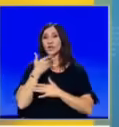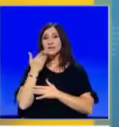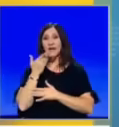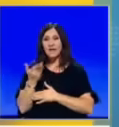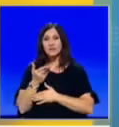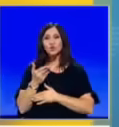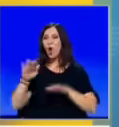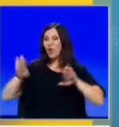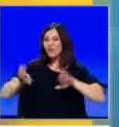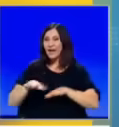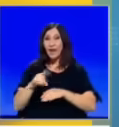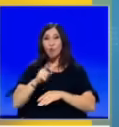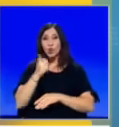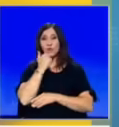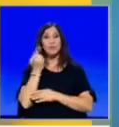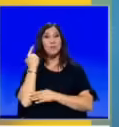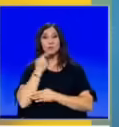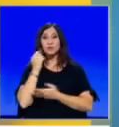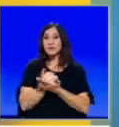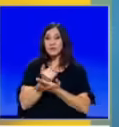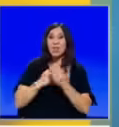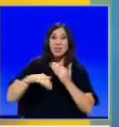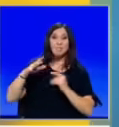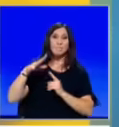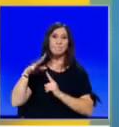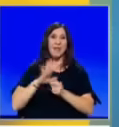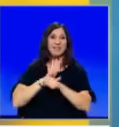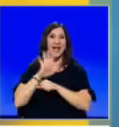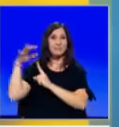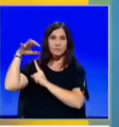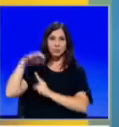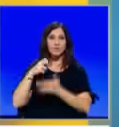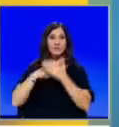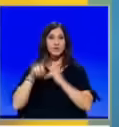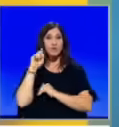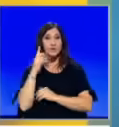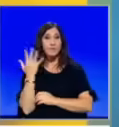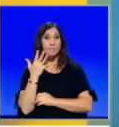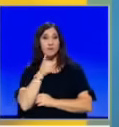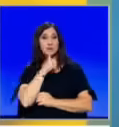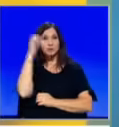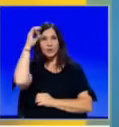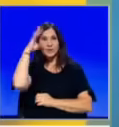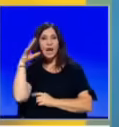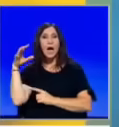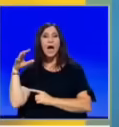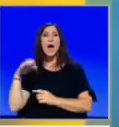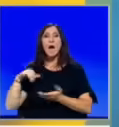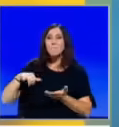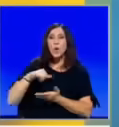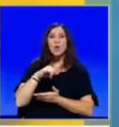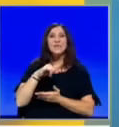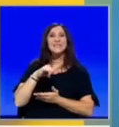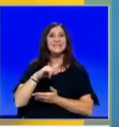дерето до селото само през миналата година са събрани над 15 парашута. Твърдят още, че в дните петък, събота и неделя полетите с самолети, мото,